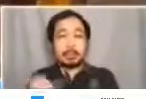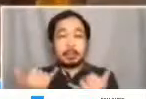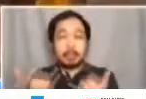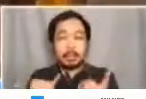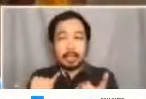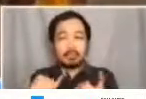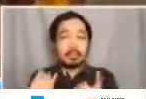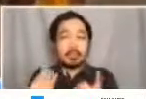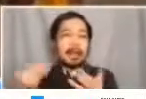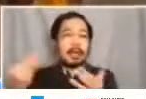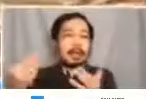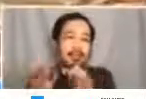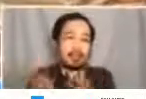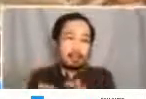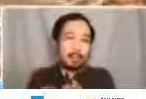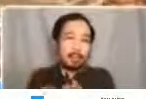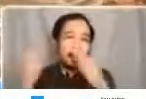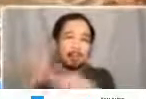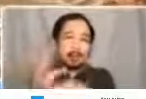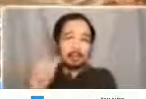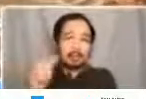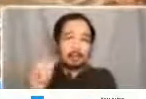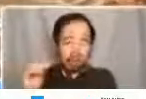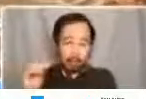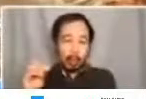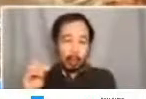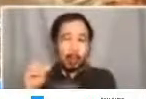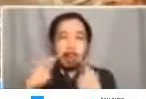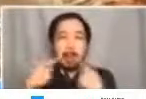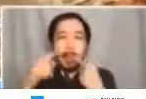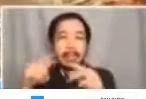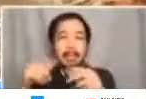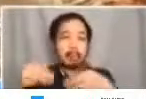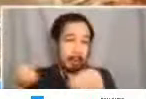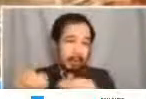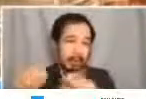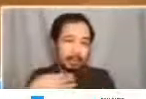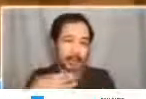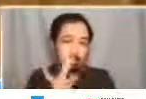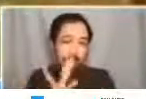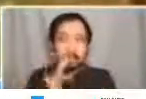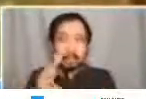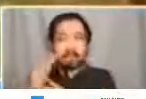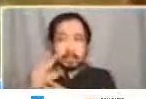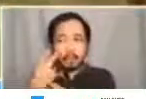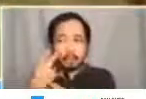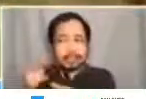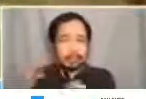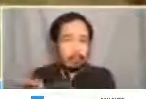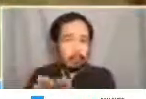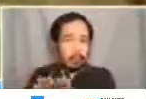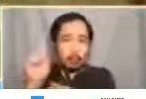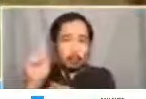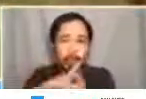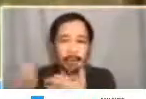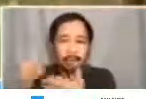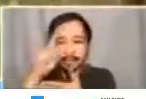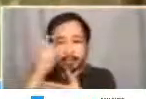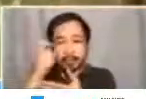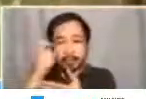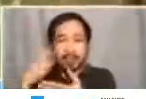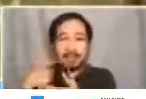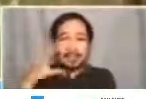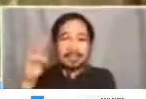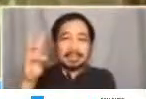sa nasabing palengke. Matatandaan na isinailalim ang lahat sa health screening noong mga panahong sarado pa ang palengke. Hindi rin